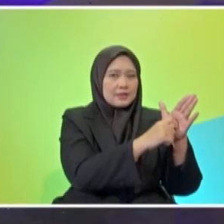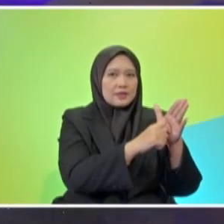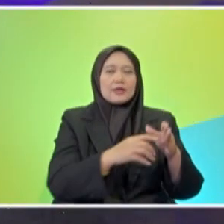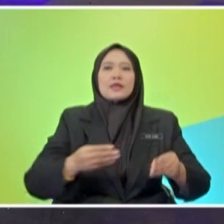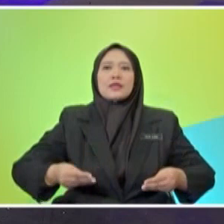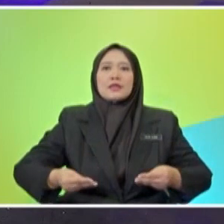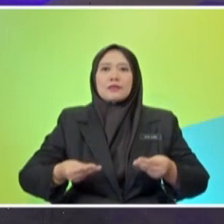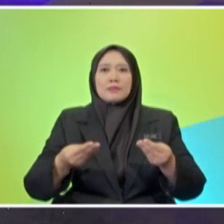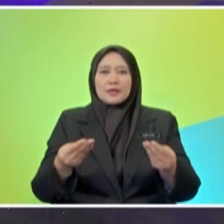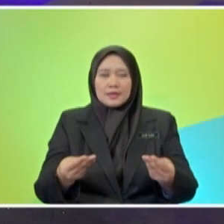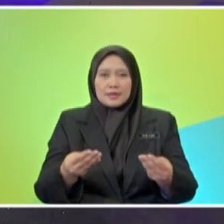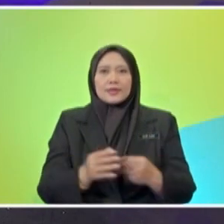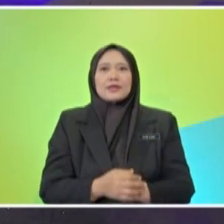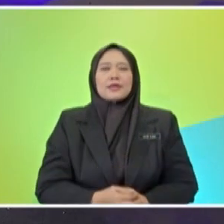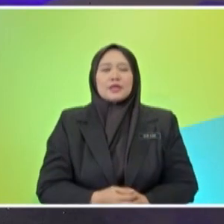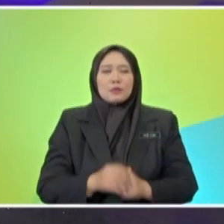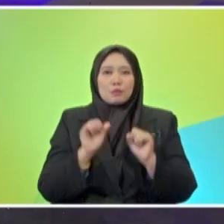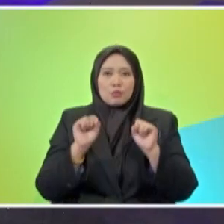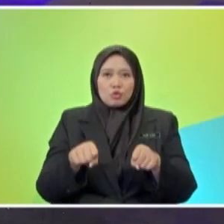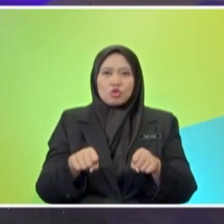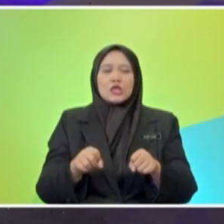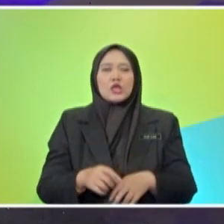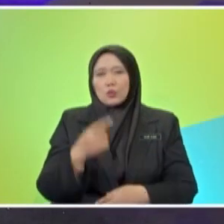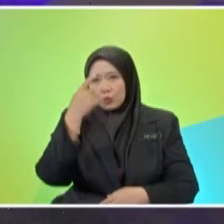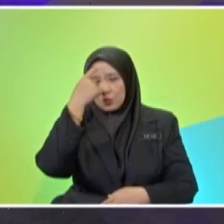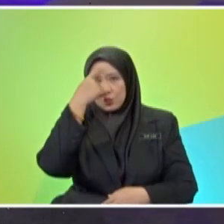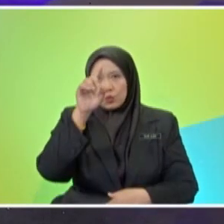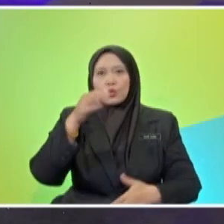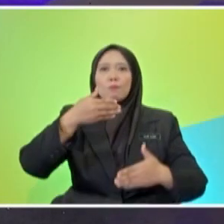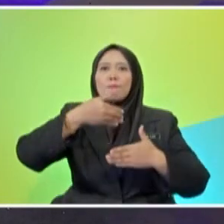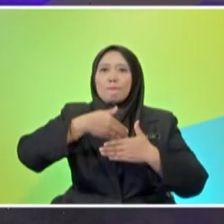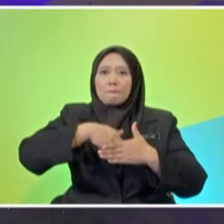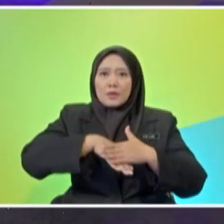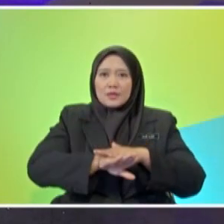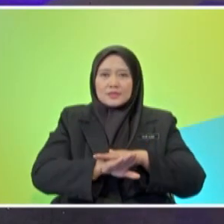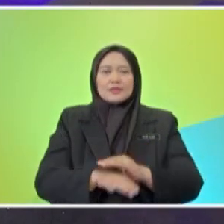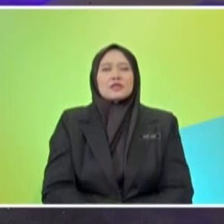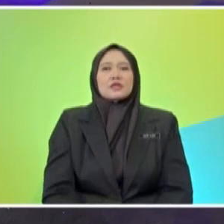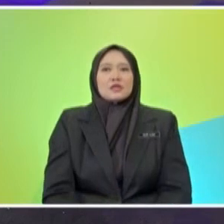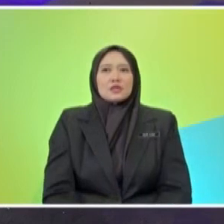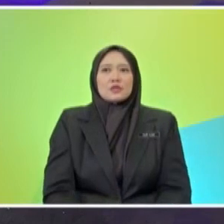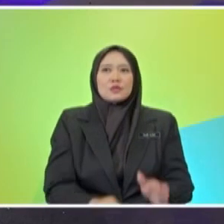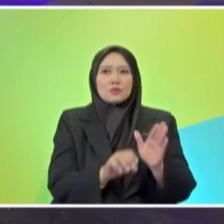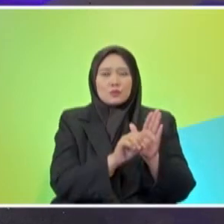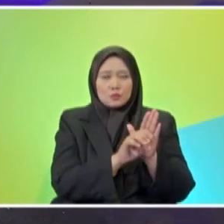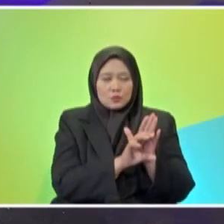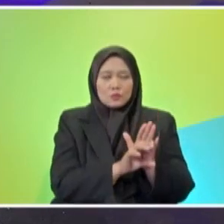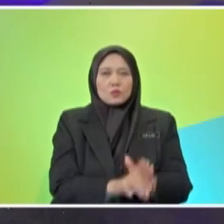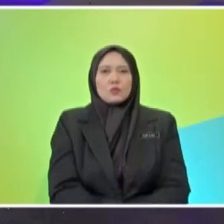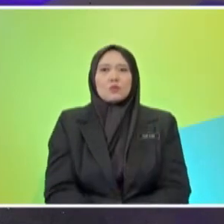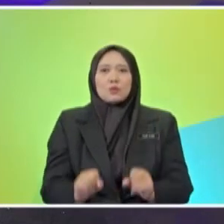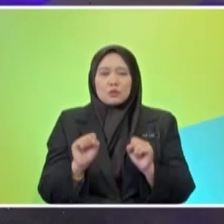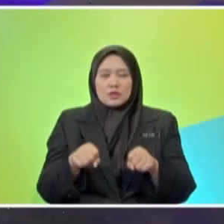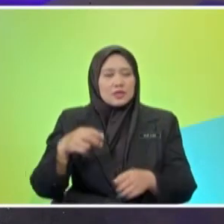Ya, kan macam traffic light kita punya lampu isyarat kan, apabila lampu hijau kita boleh lalu. Okey. So palang